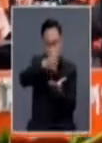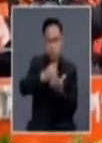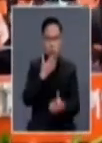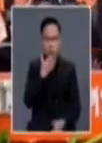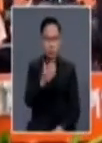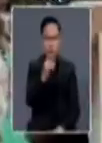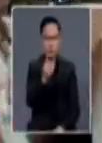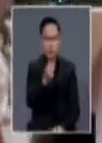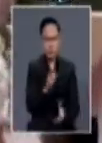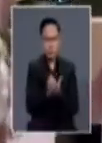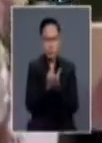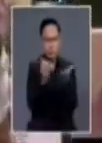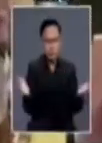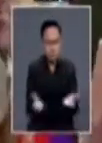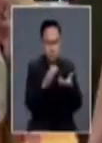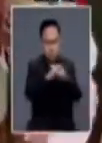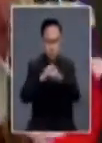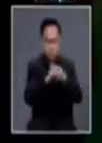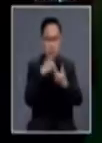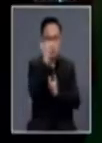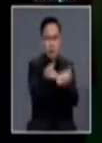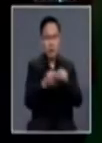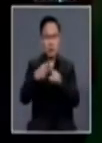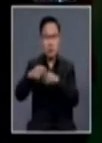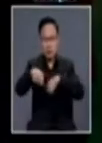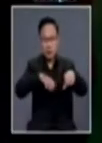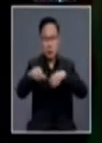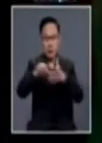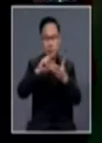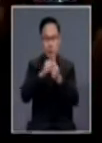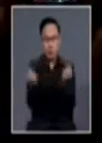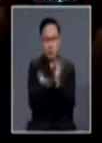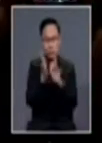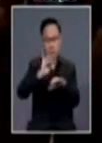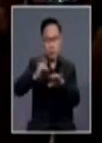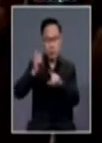ยืนการส่งเสริมความร่วมมือระหว่างประเทศในการจัดการสาธารณภัย